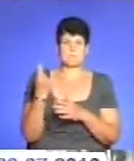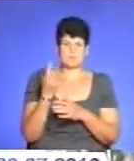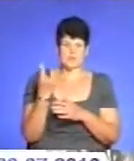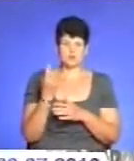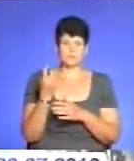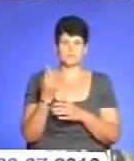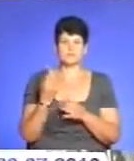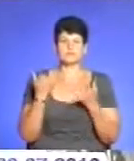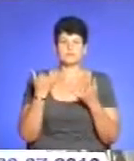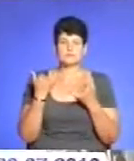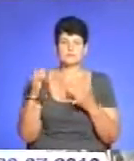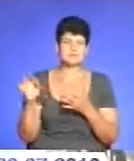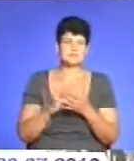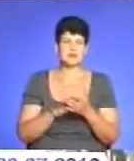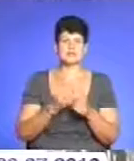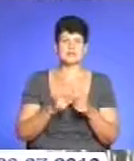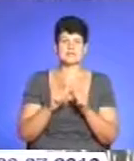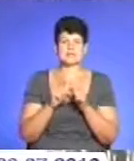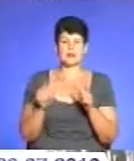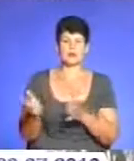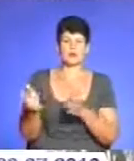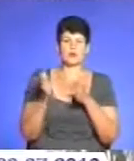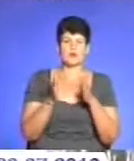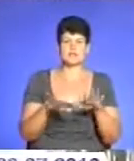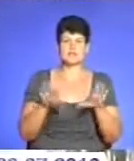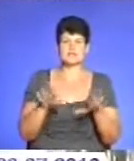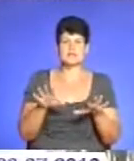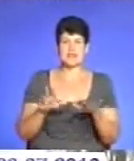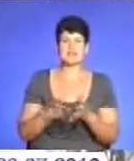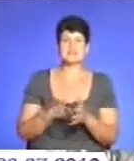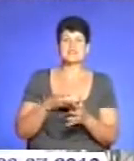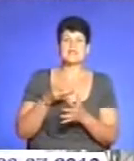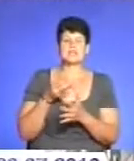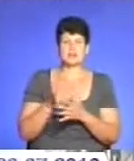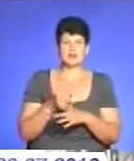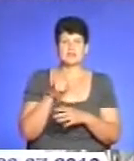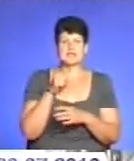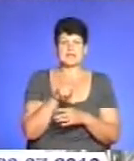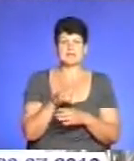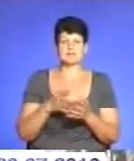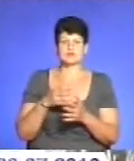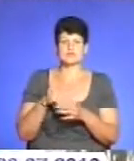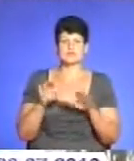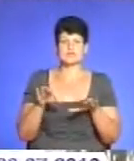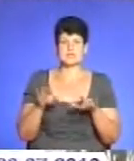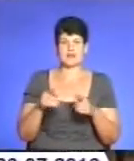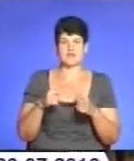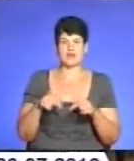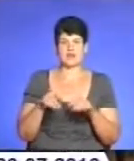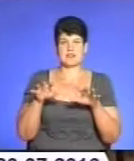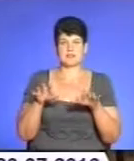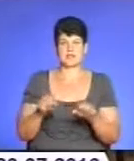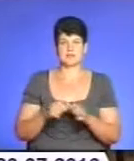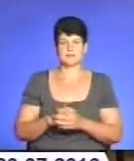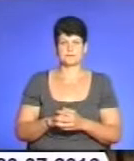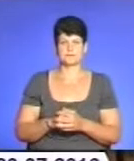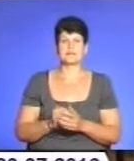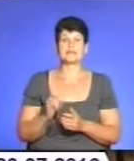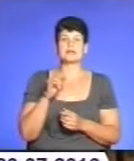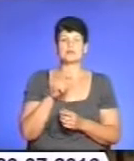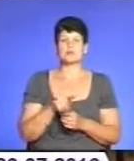зразу ж ці заклади переходять на місцеве фінансування і їх фінансують місцеві органи влади. Для того,